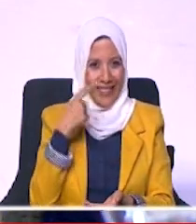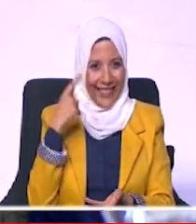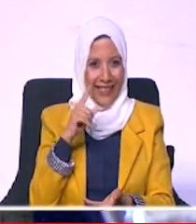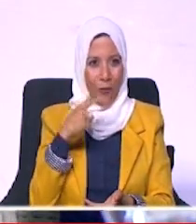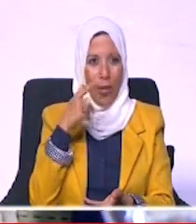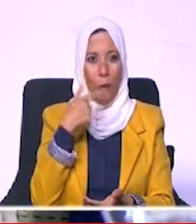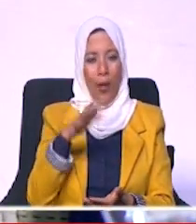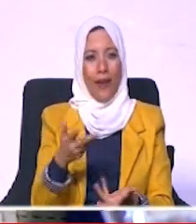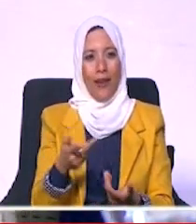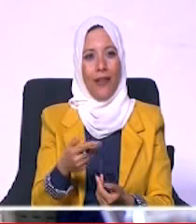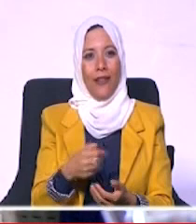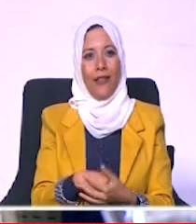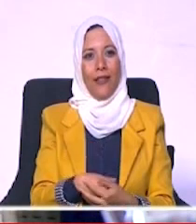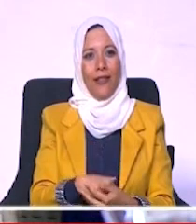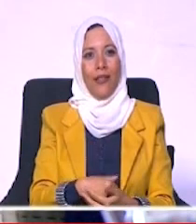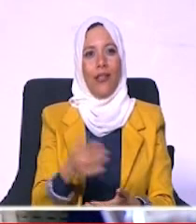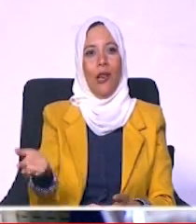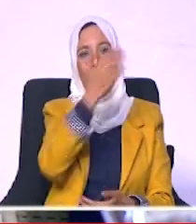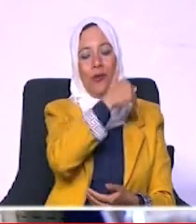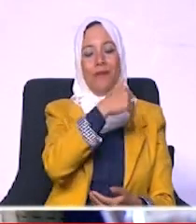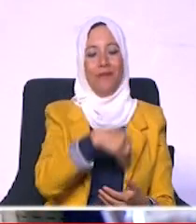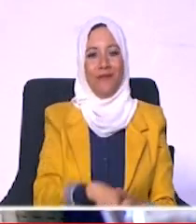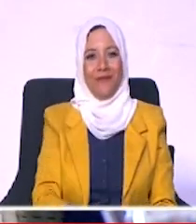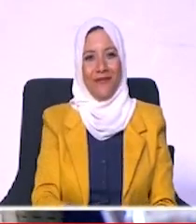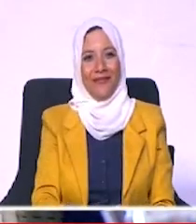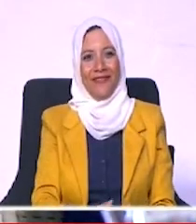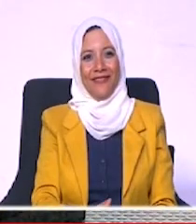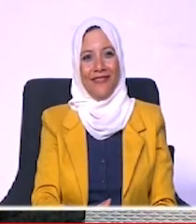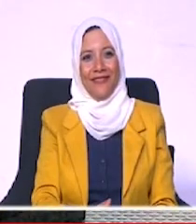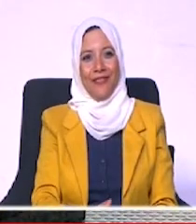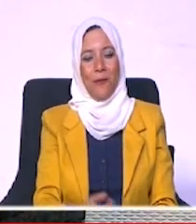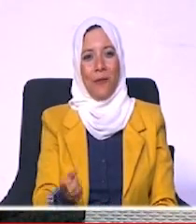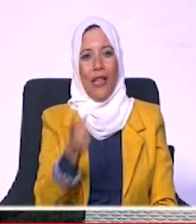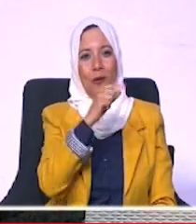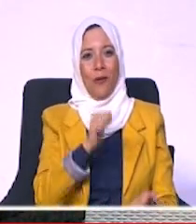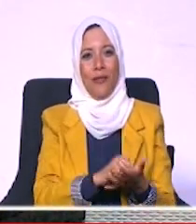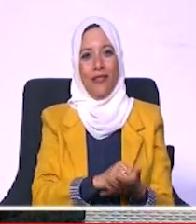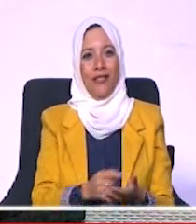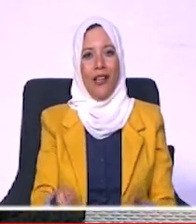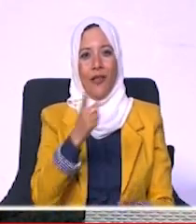بقول لك ايه، يلا اطلع اوضتك، اطلع اوضتك